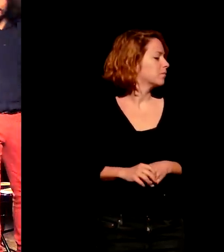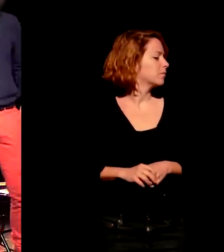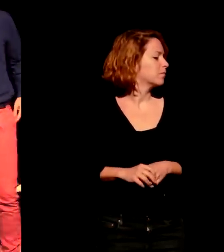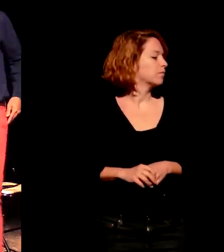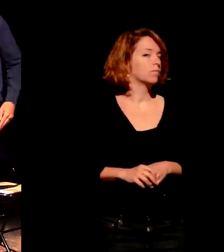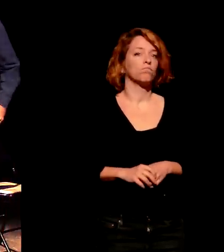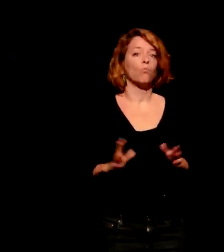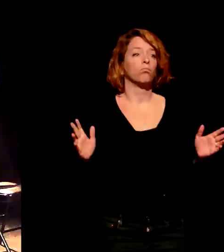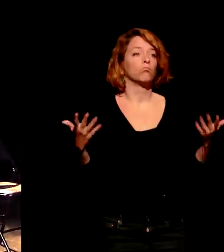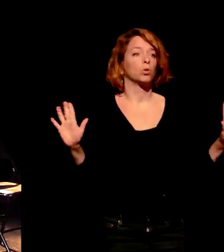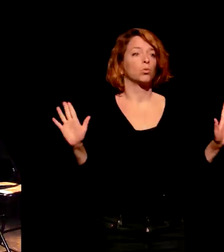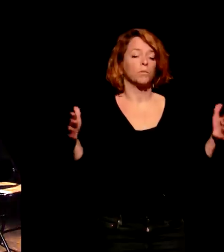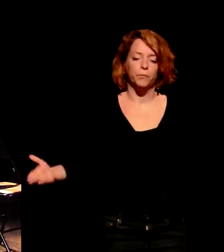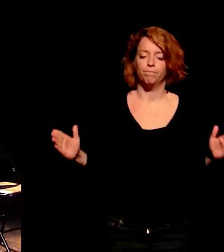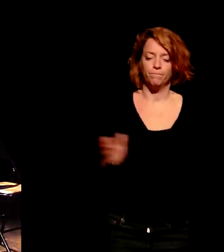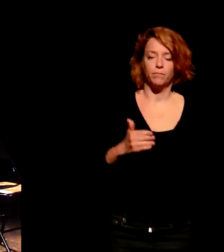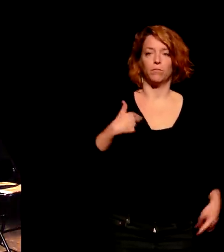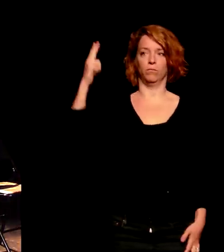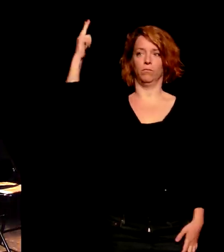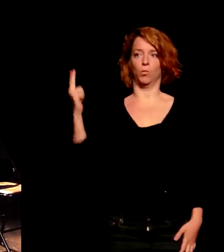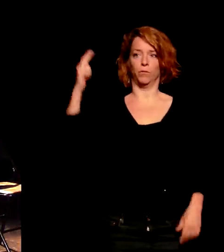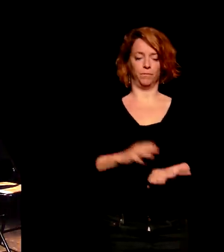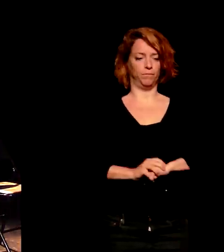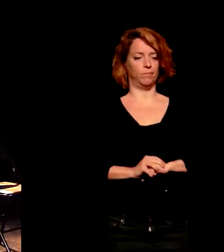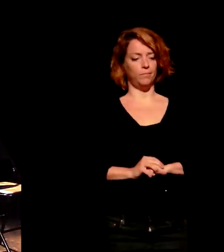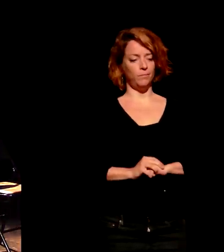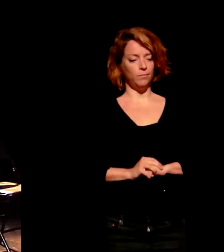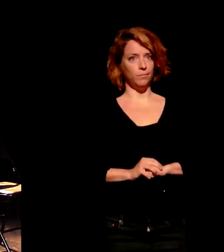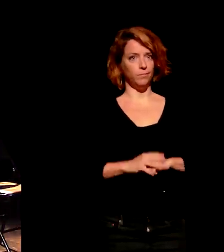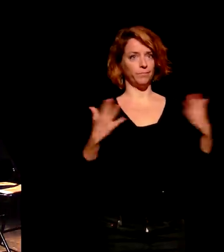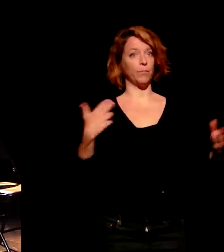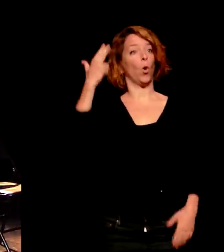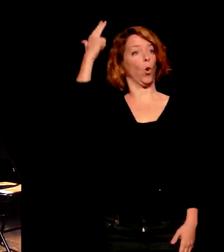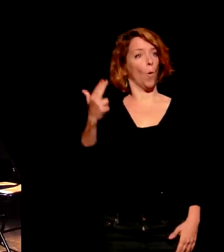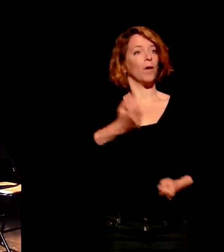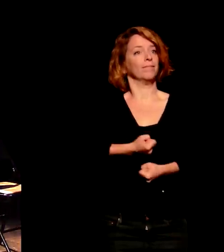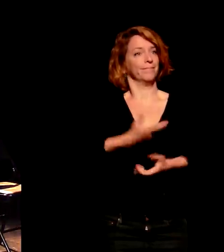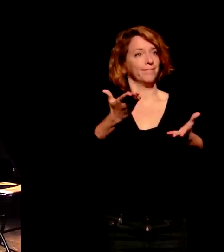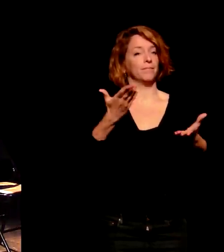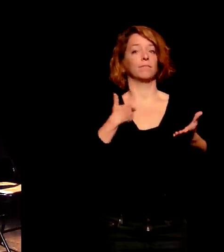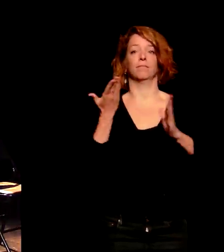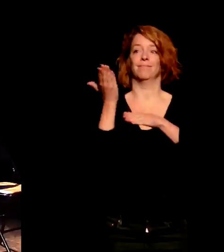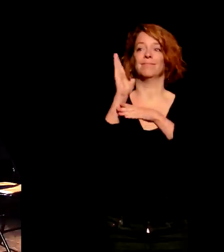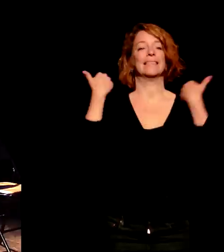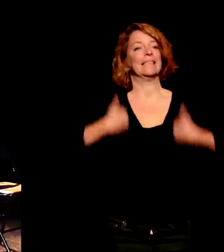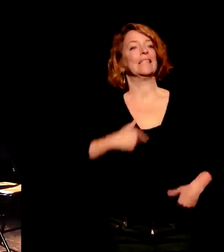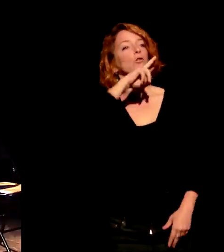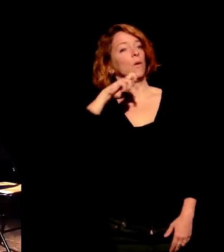C'est tout. Je commence. Et je commence en disant que je suis juif. Parce que par contre, c'est vrai, je suis